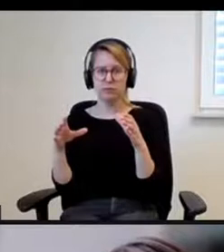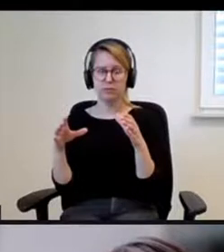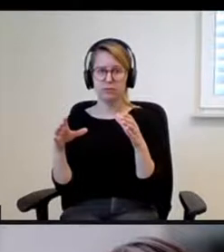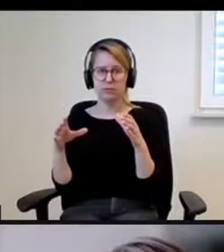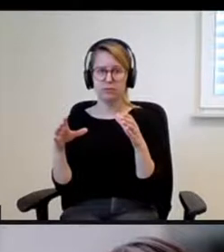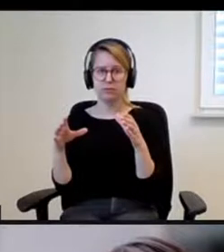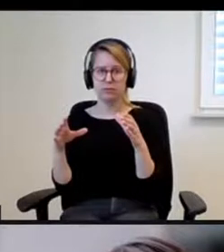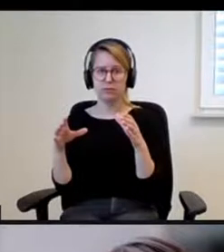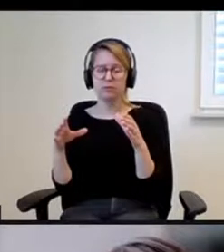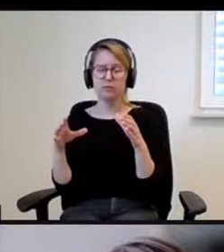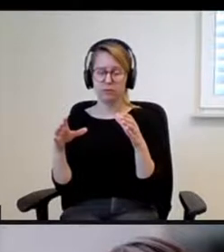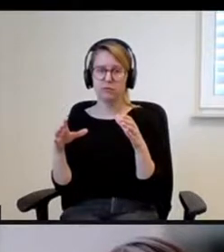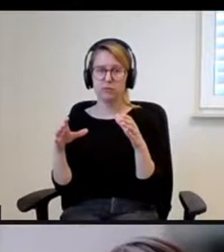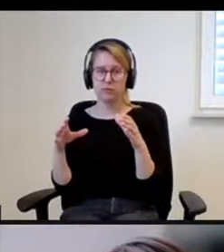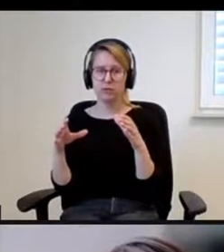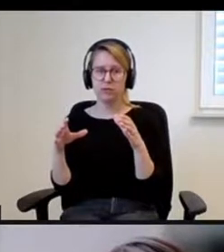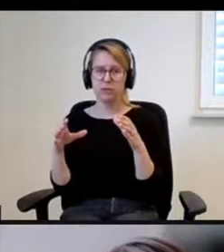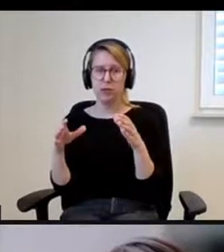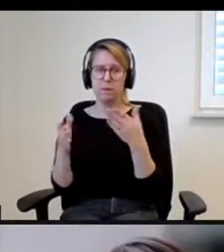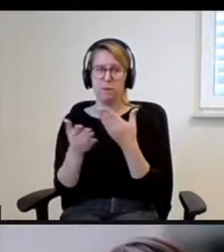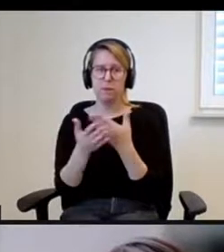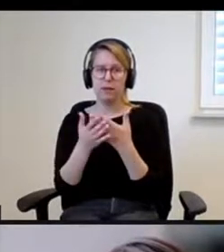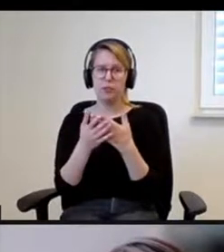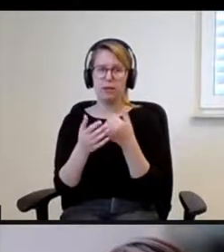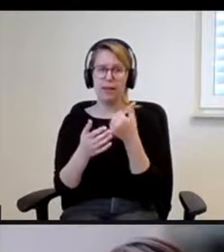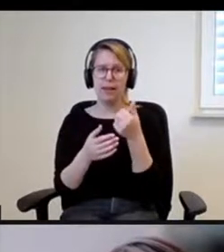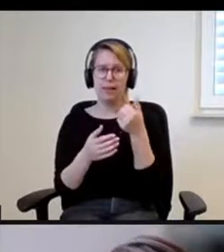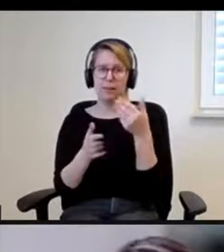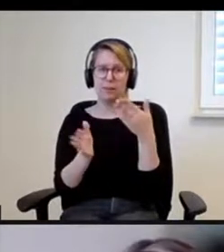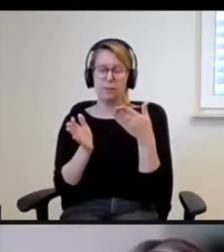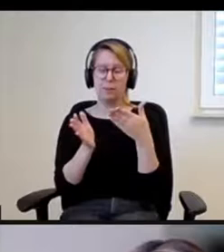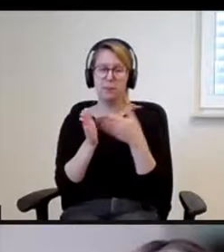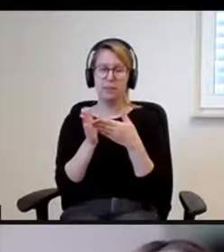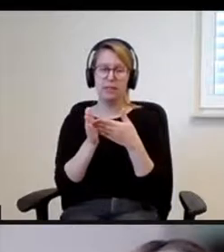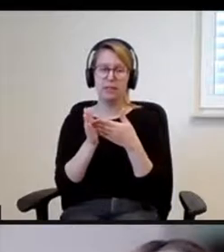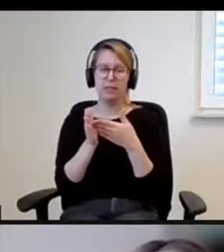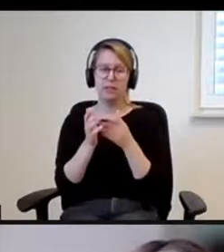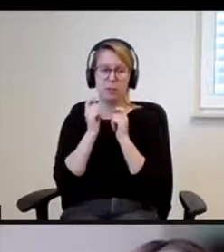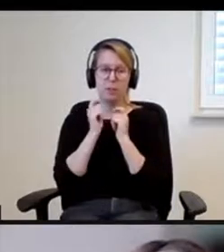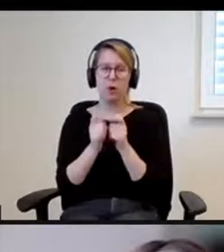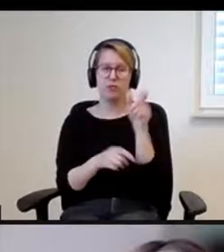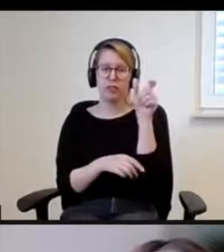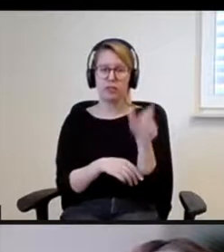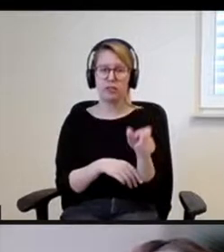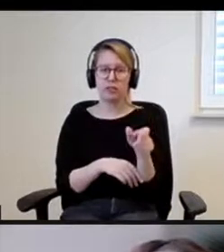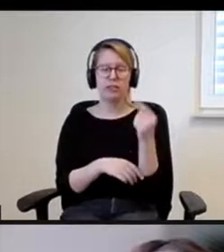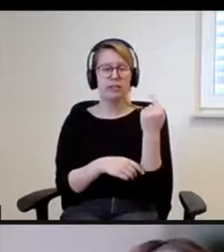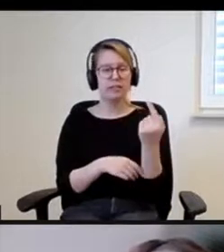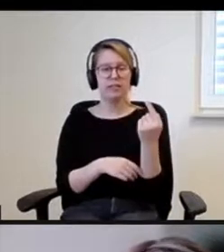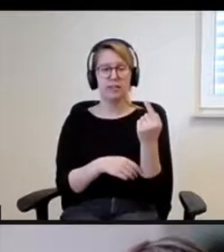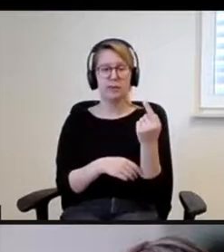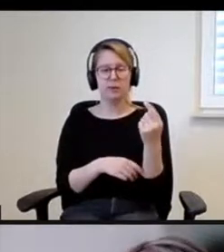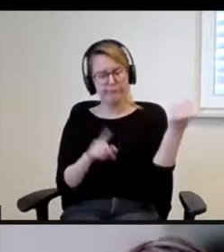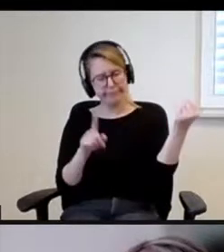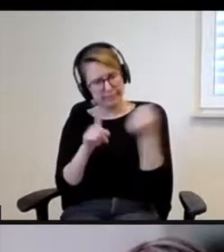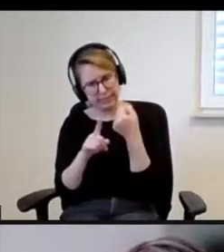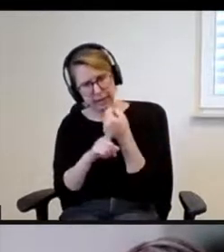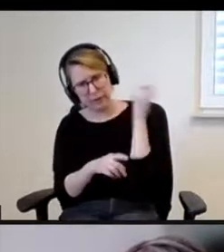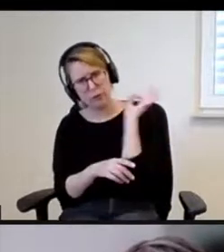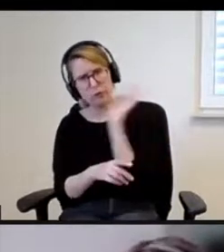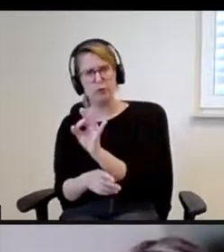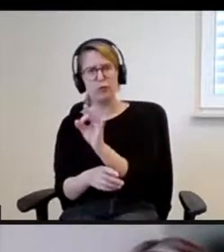Behinderten beobachten, den sich immer kann ersetzen für die Belange von Menschen mit